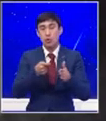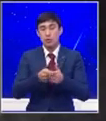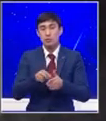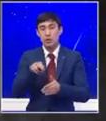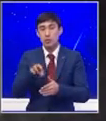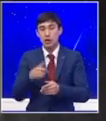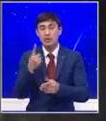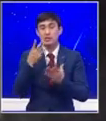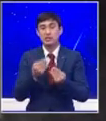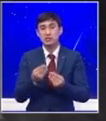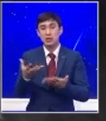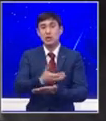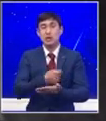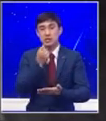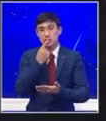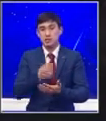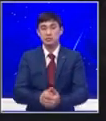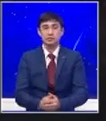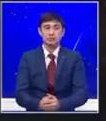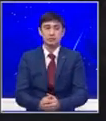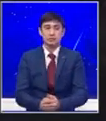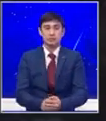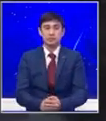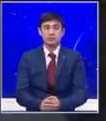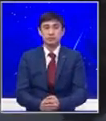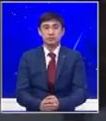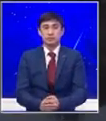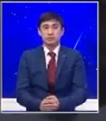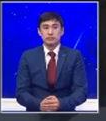перепелок и 1 раз собирают яйца.